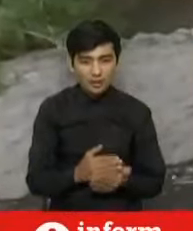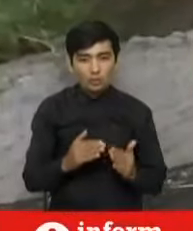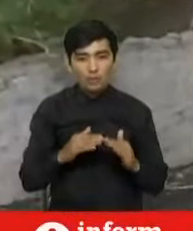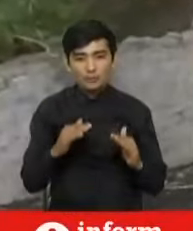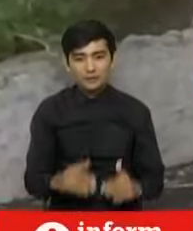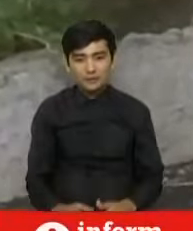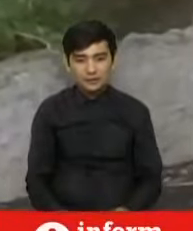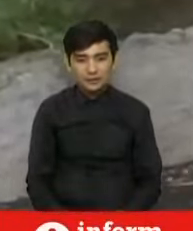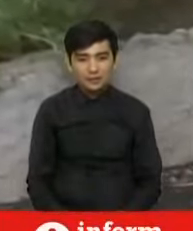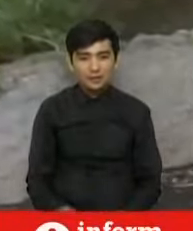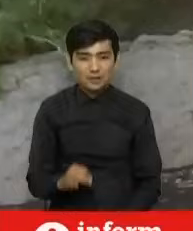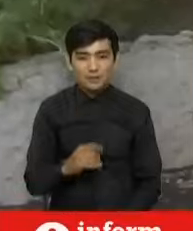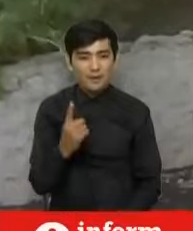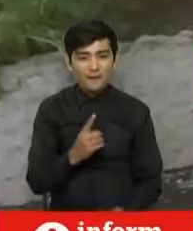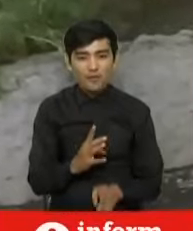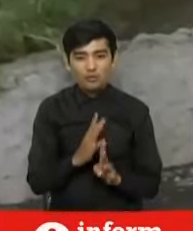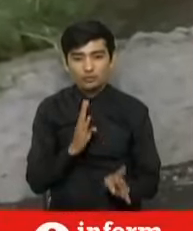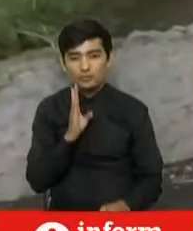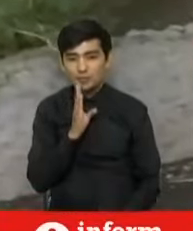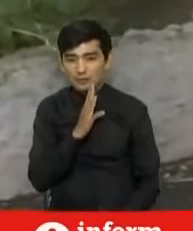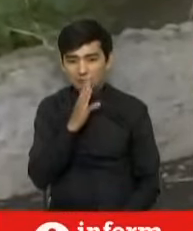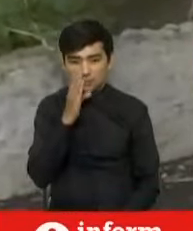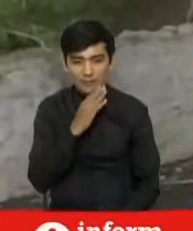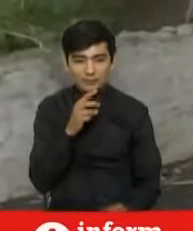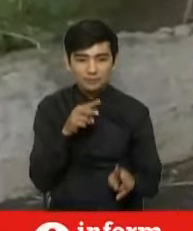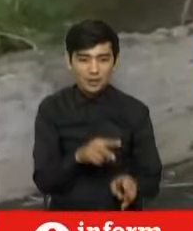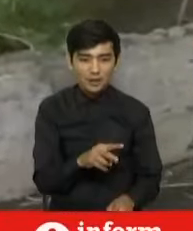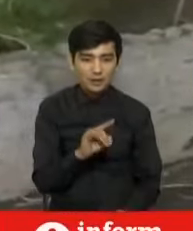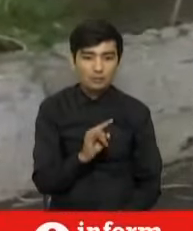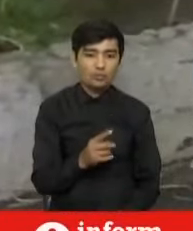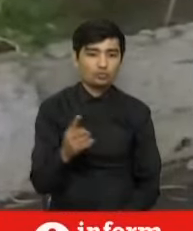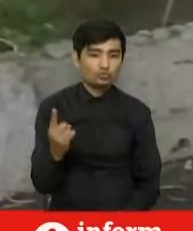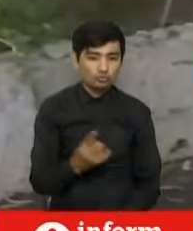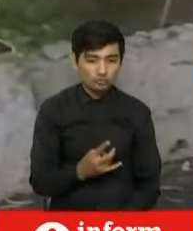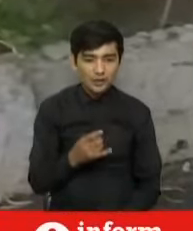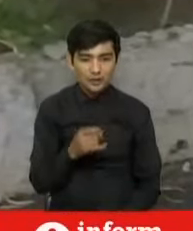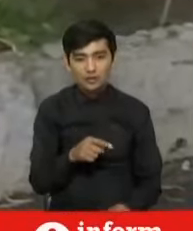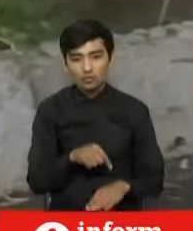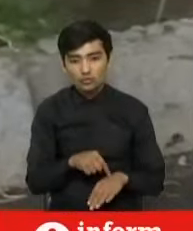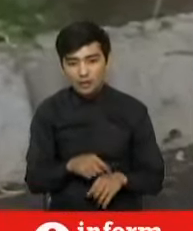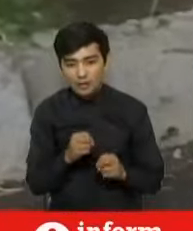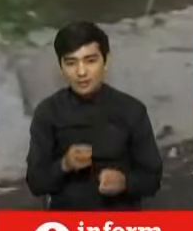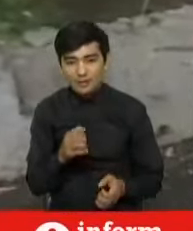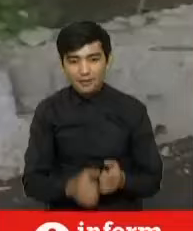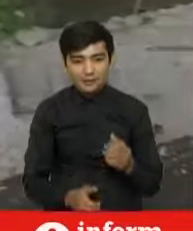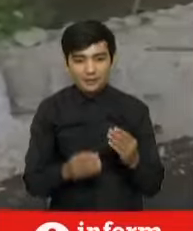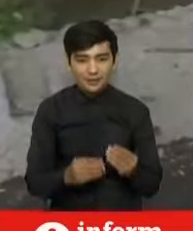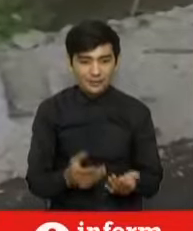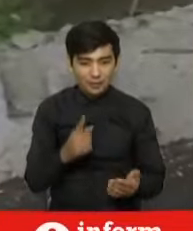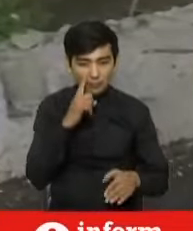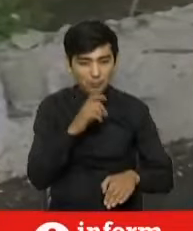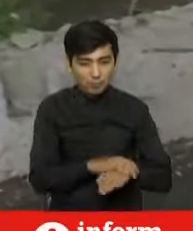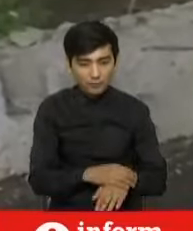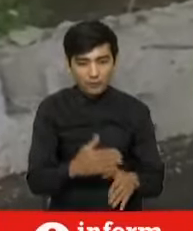Мне кажется, в первую очередь родители должны смотреть за ребенком, за его состоянием ежедневно. И если заметят